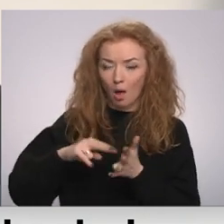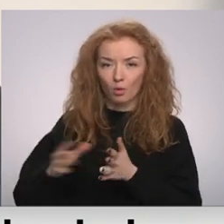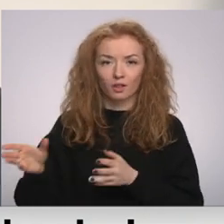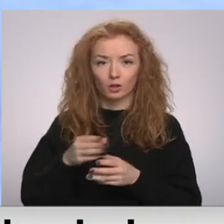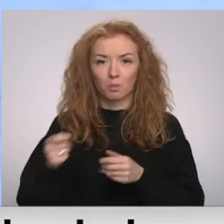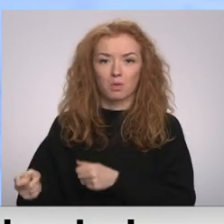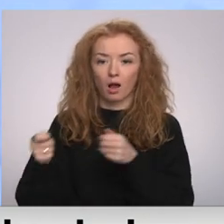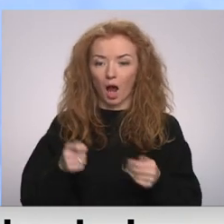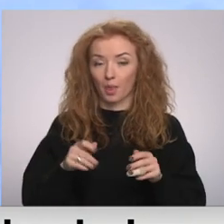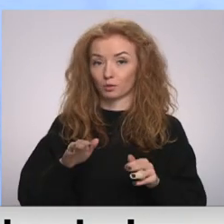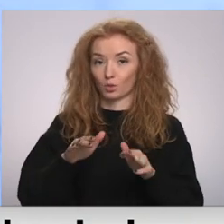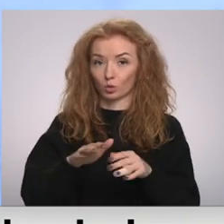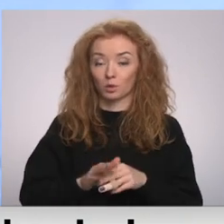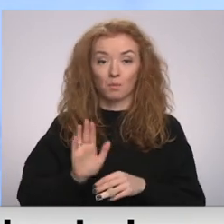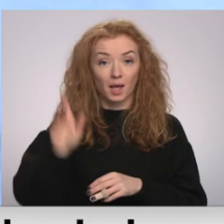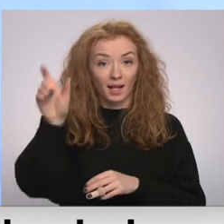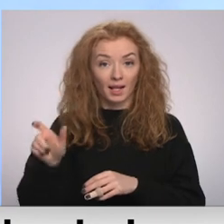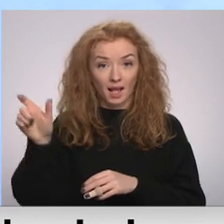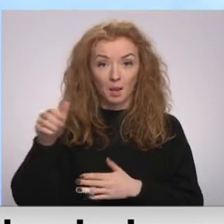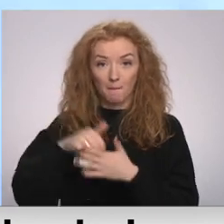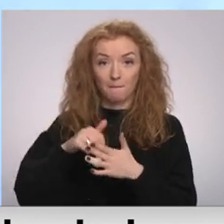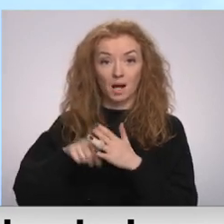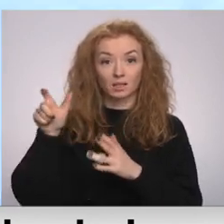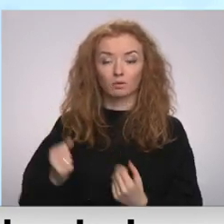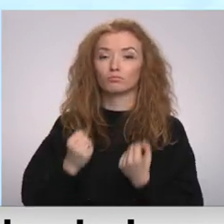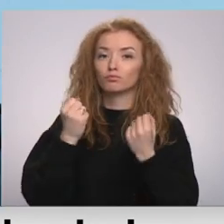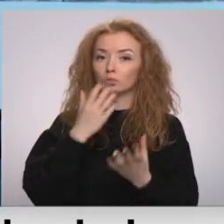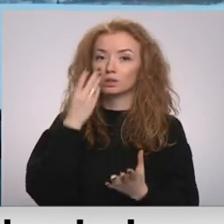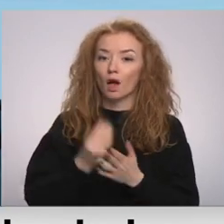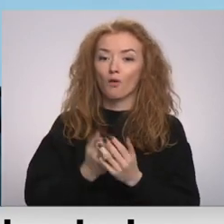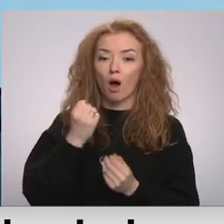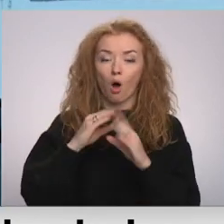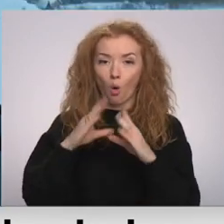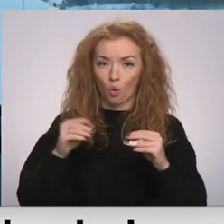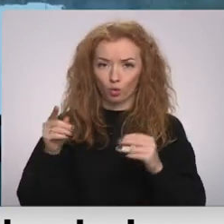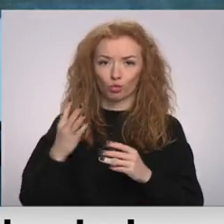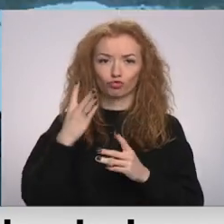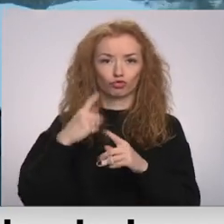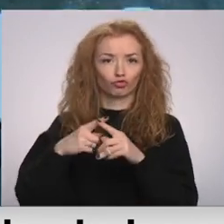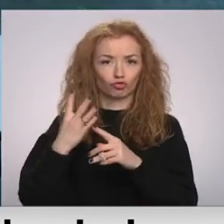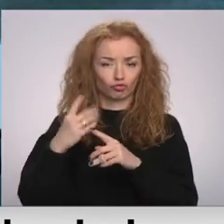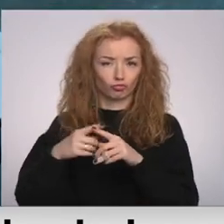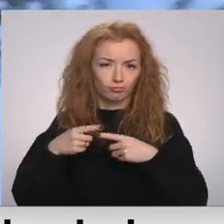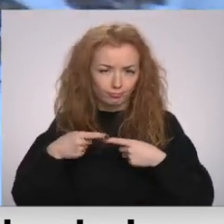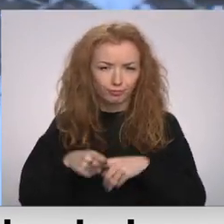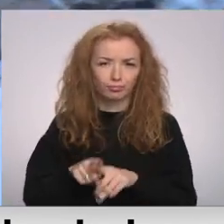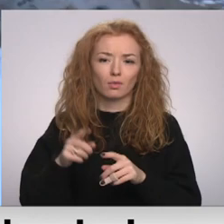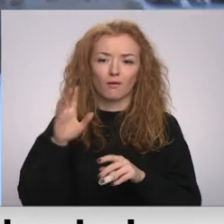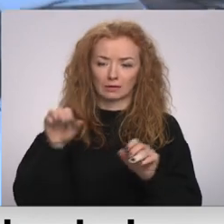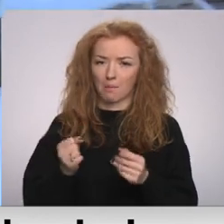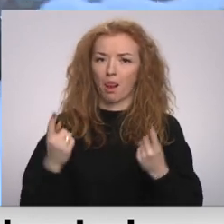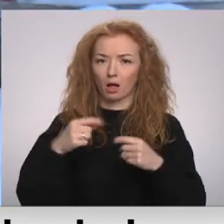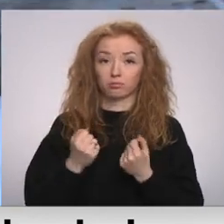piegādes procesus. Pie klientiem pastniece dodas ar personīgu auto. Tas ir pilnpiedziņas un piemērots ziemas apstākļiem. Tomēr ne